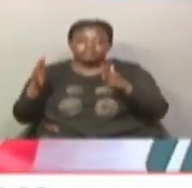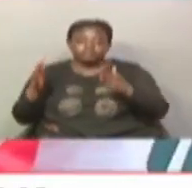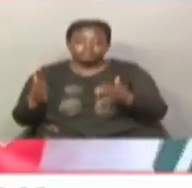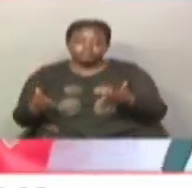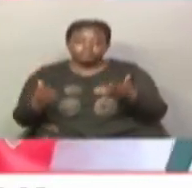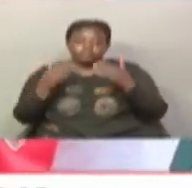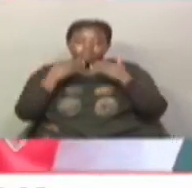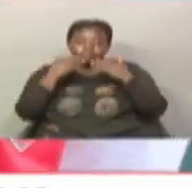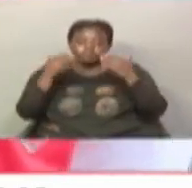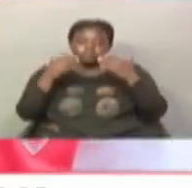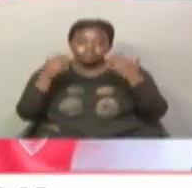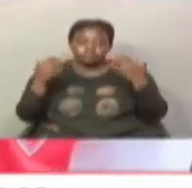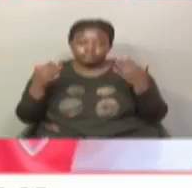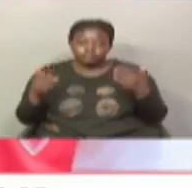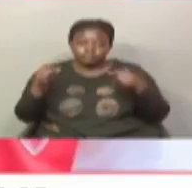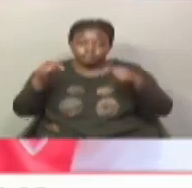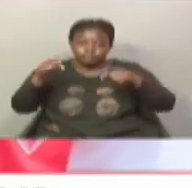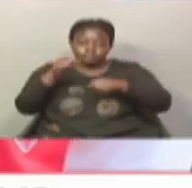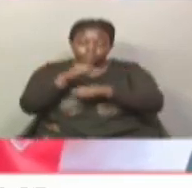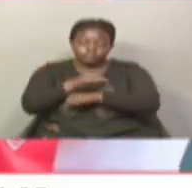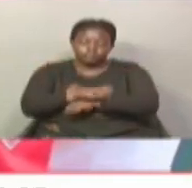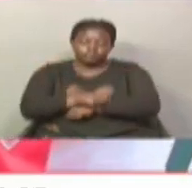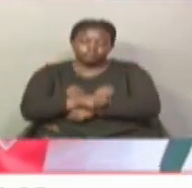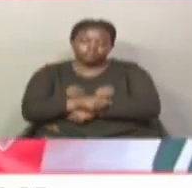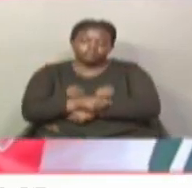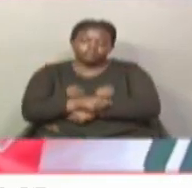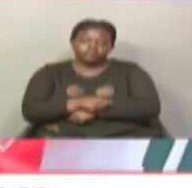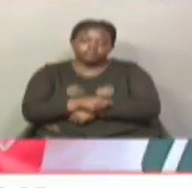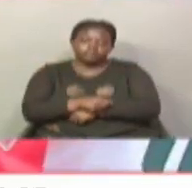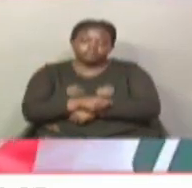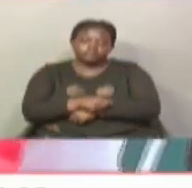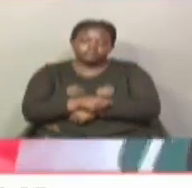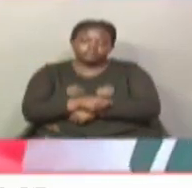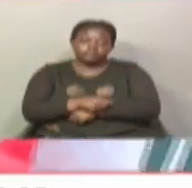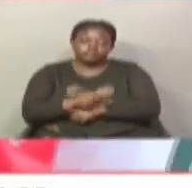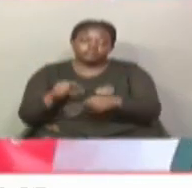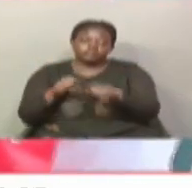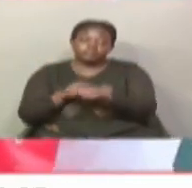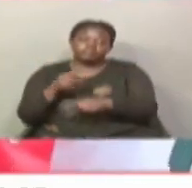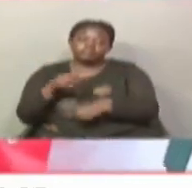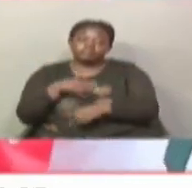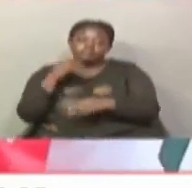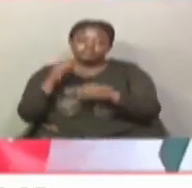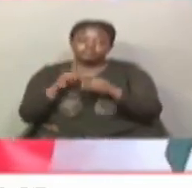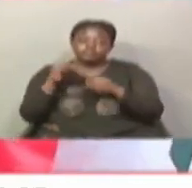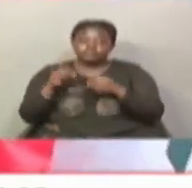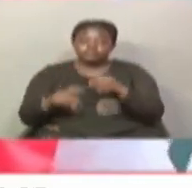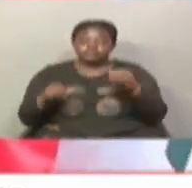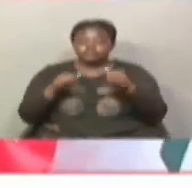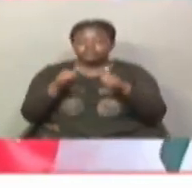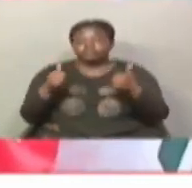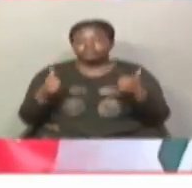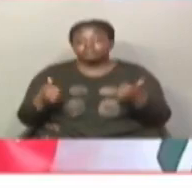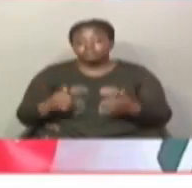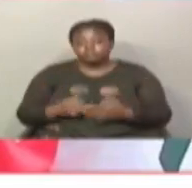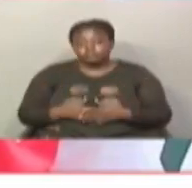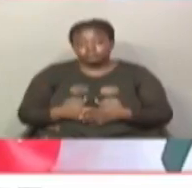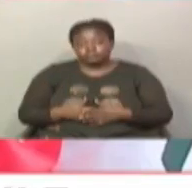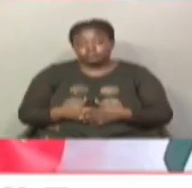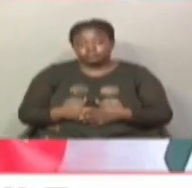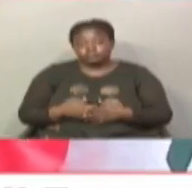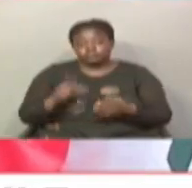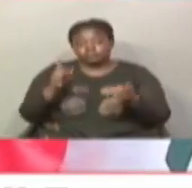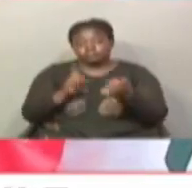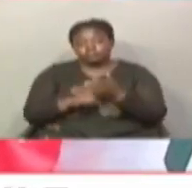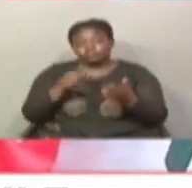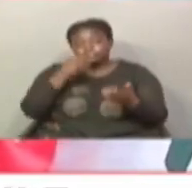Nebaza essomero lino esobola okumpeera omwana wange obulungi n'ayitamu nafuna